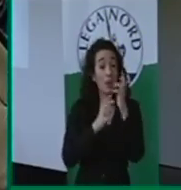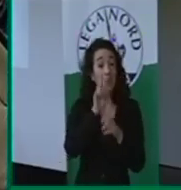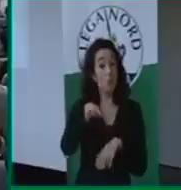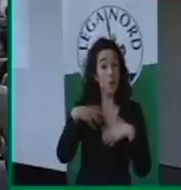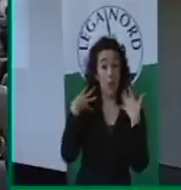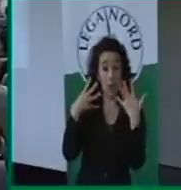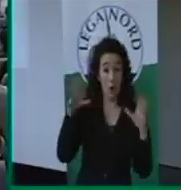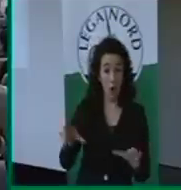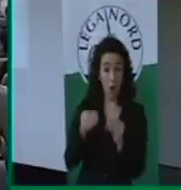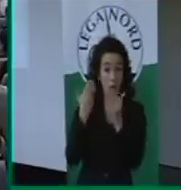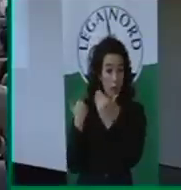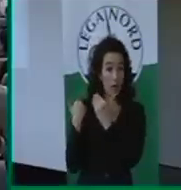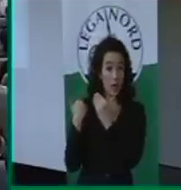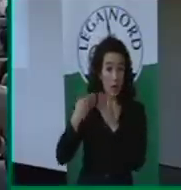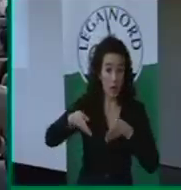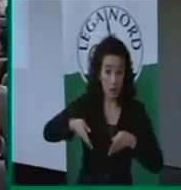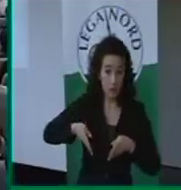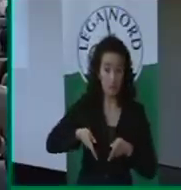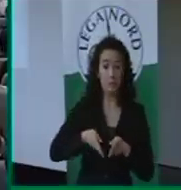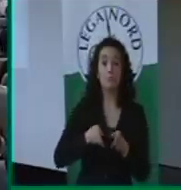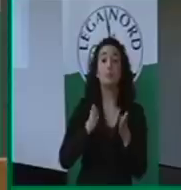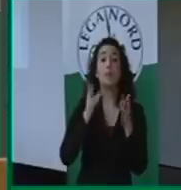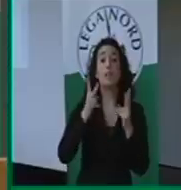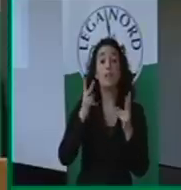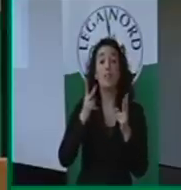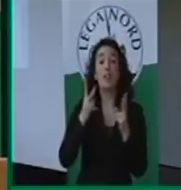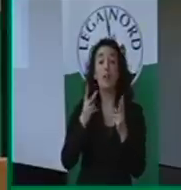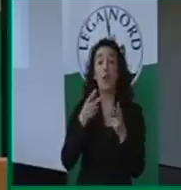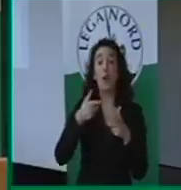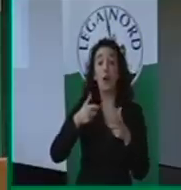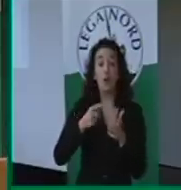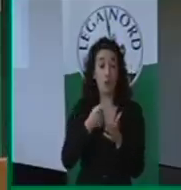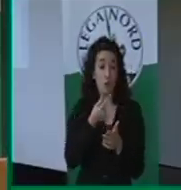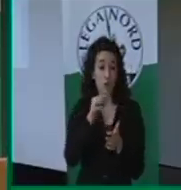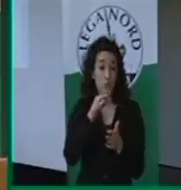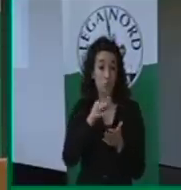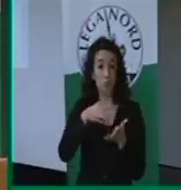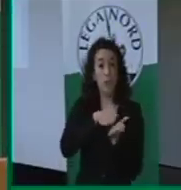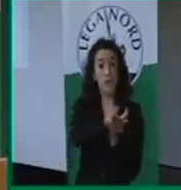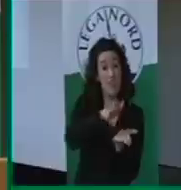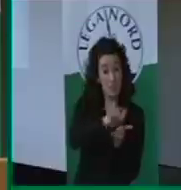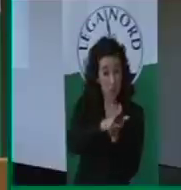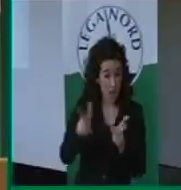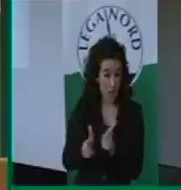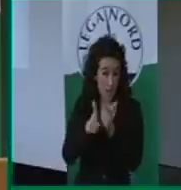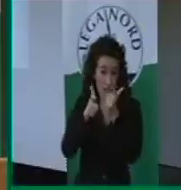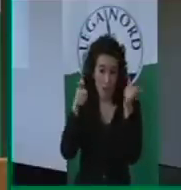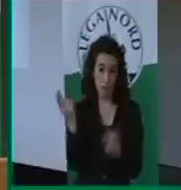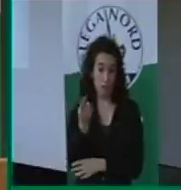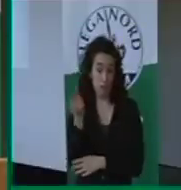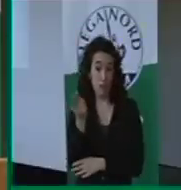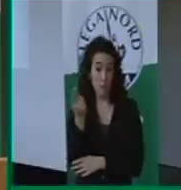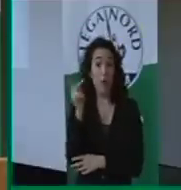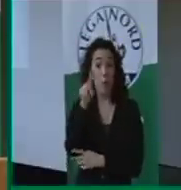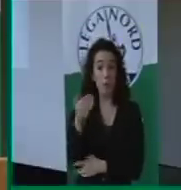2009 che non ci ha permesso di fare investimenti per un certo periodo ora Questo carico questo